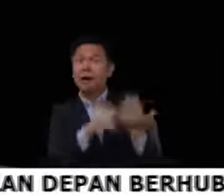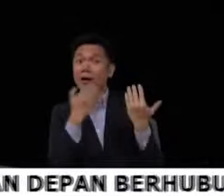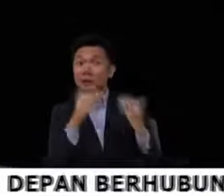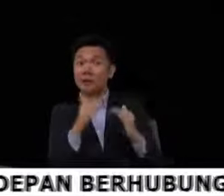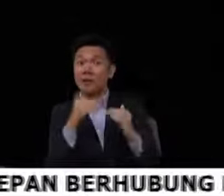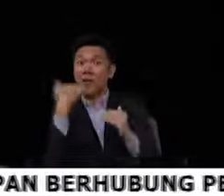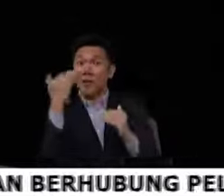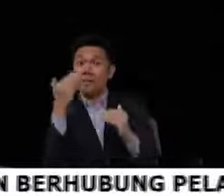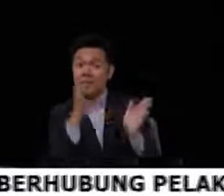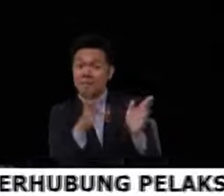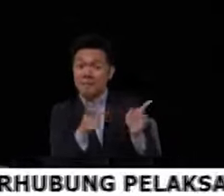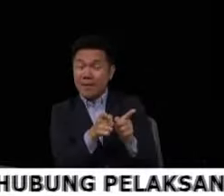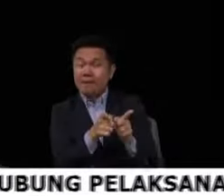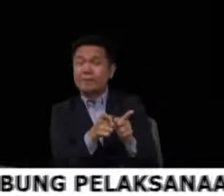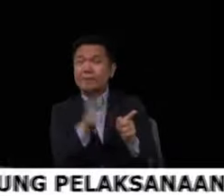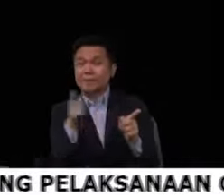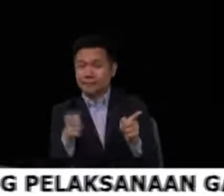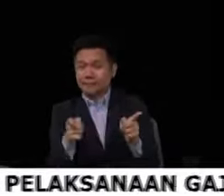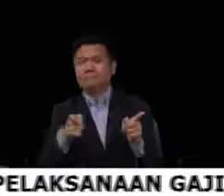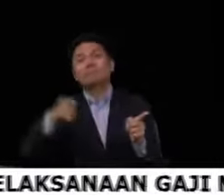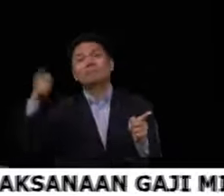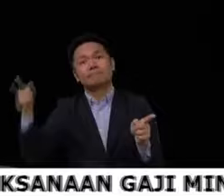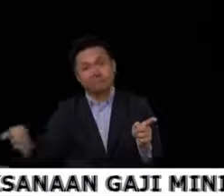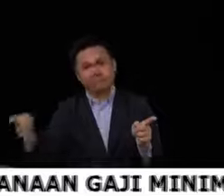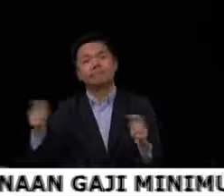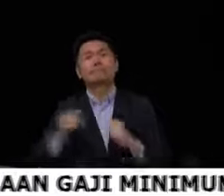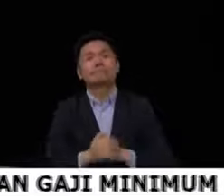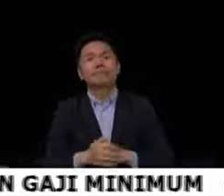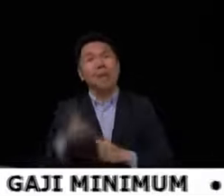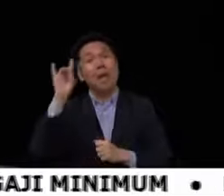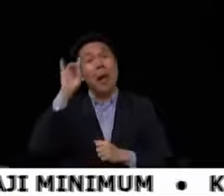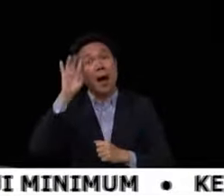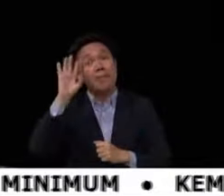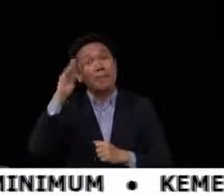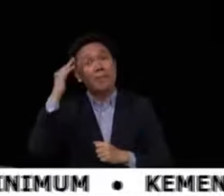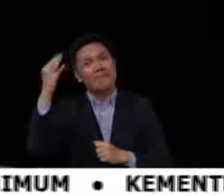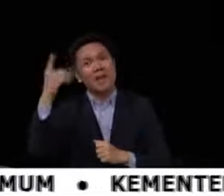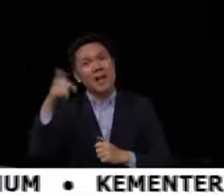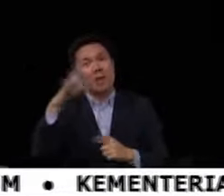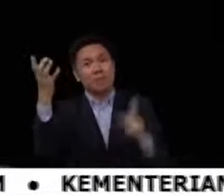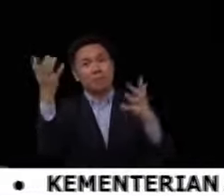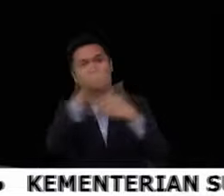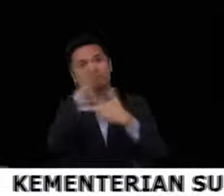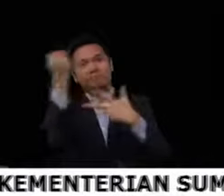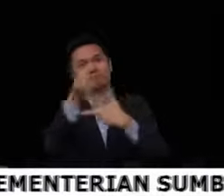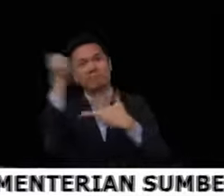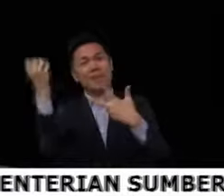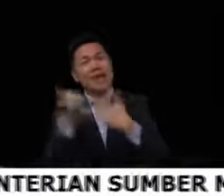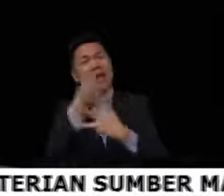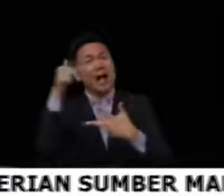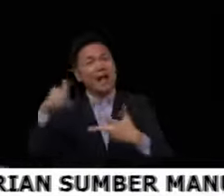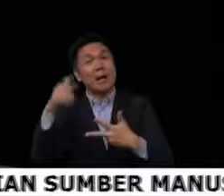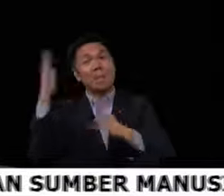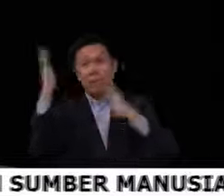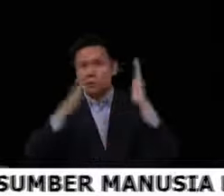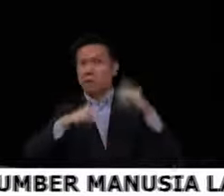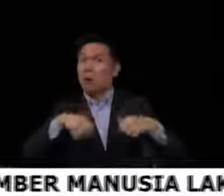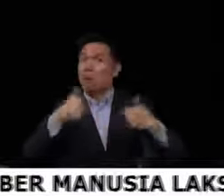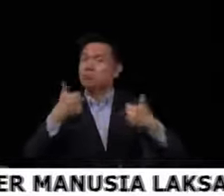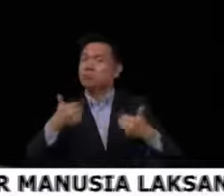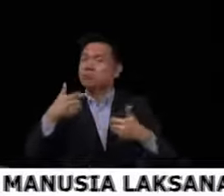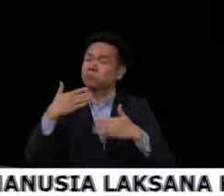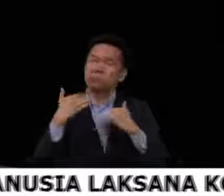What jangka pendek jangka sederhana dan jangka panjang feat misalnya kita harapkan akan dapat dicapai dan akhirnya mereka akan lebih kompetitif